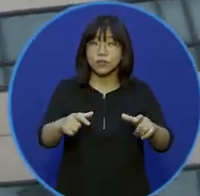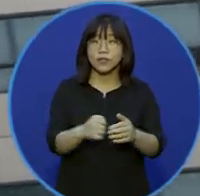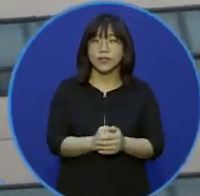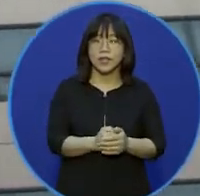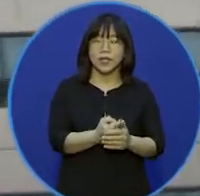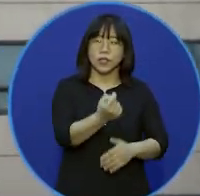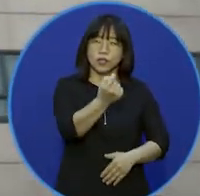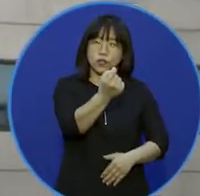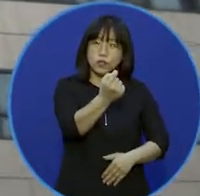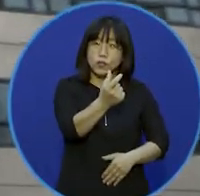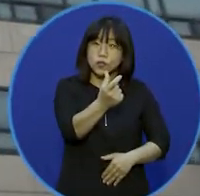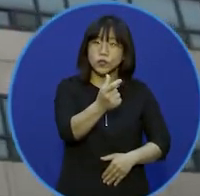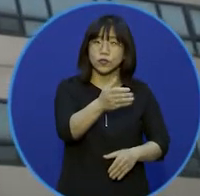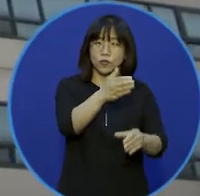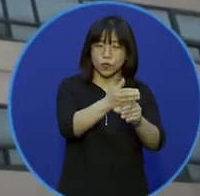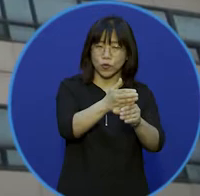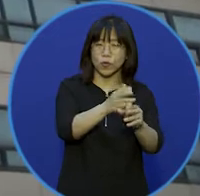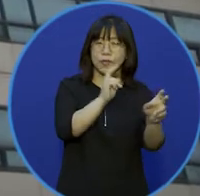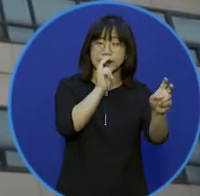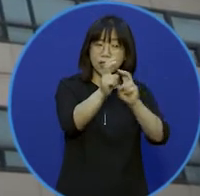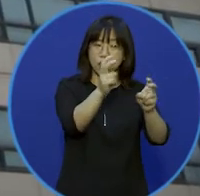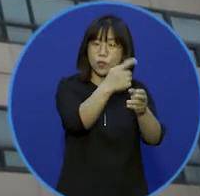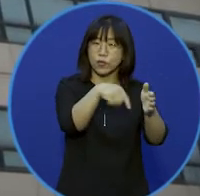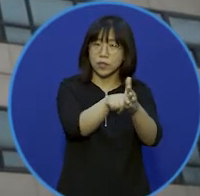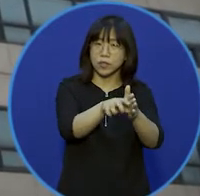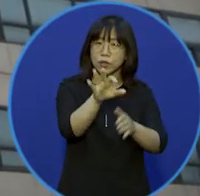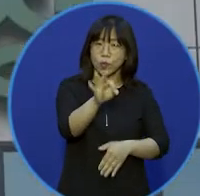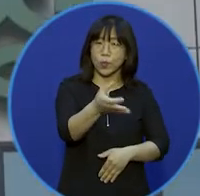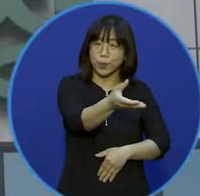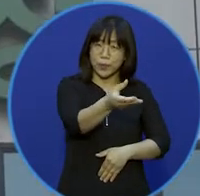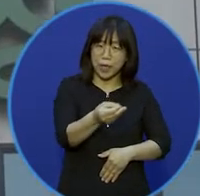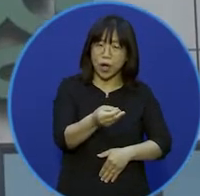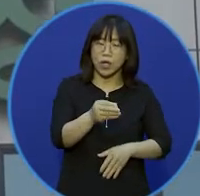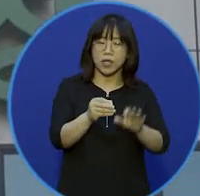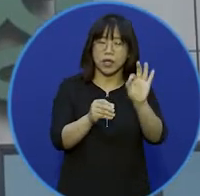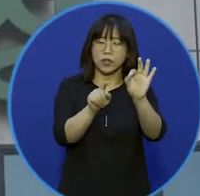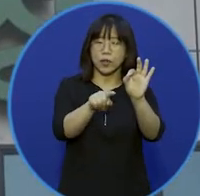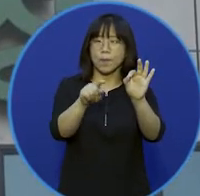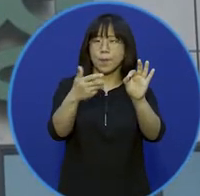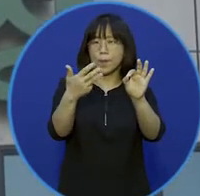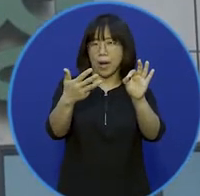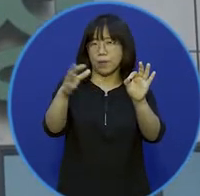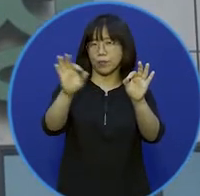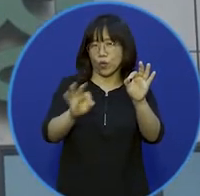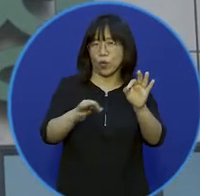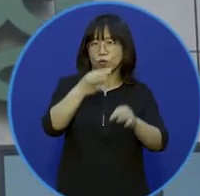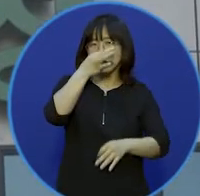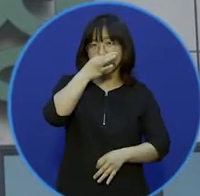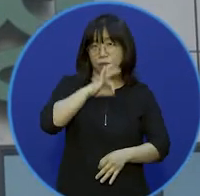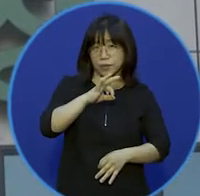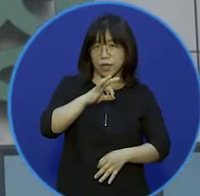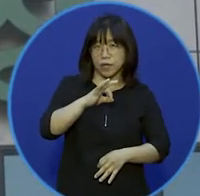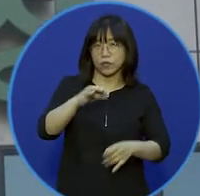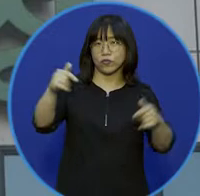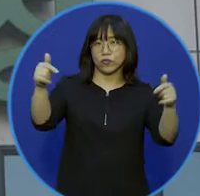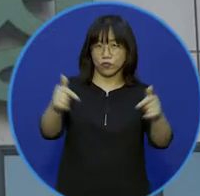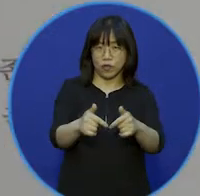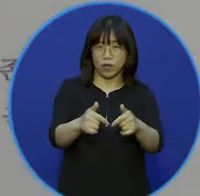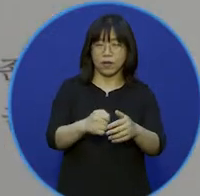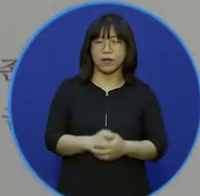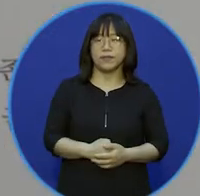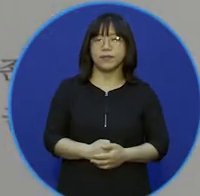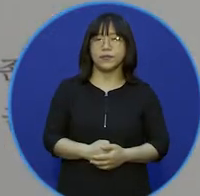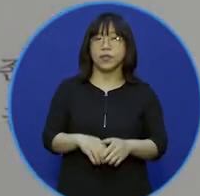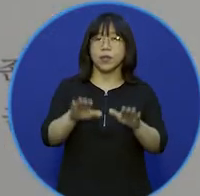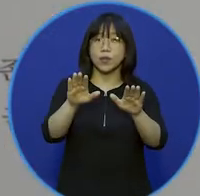강서구가 중소기업 대출 금리를 0.8%까지 대폭 인하합니다. 이번 금리 인하 조치는 올해 말까지